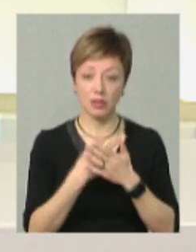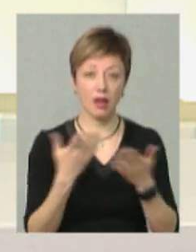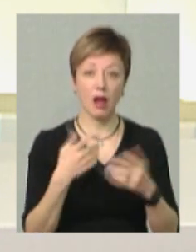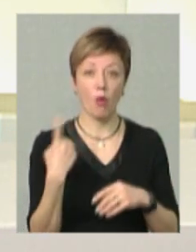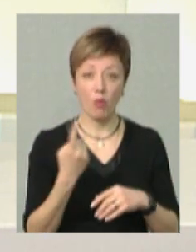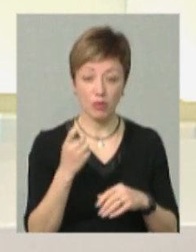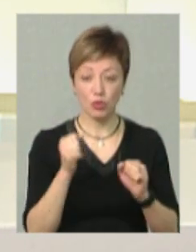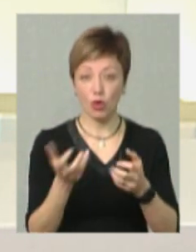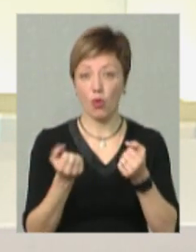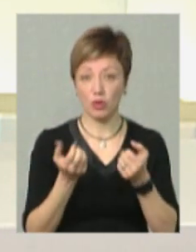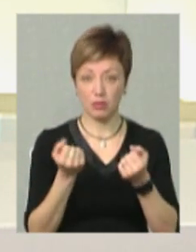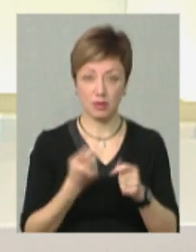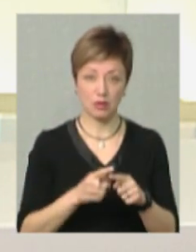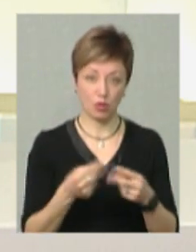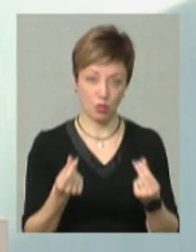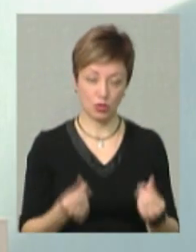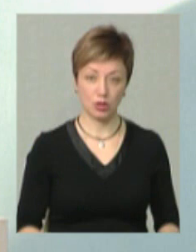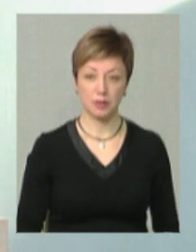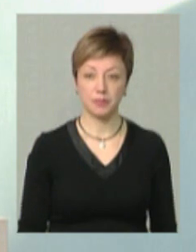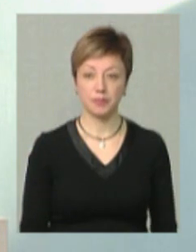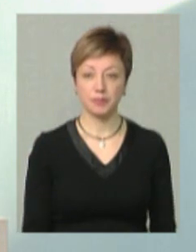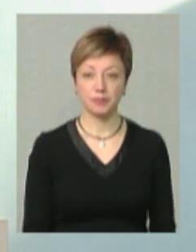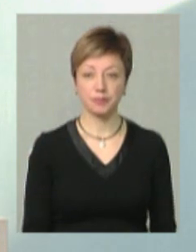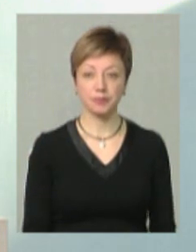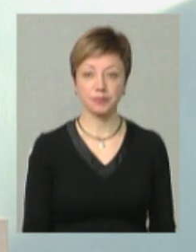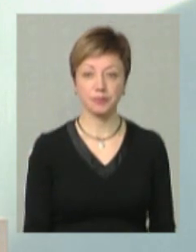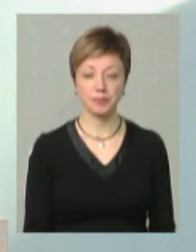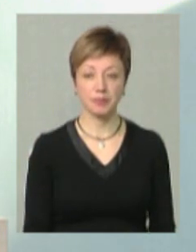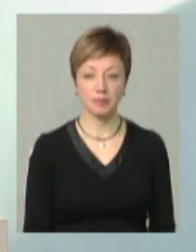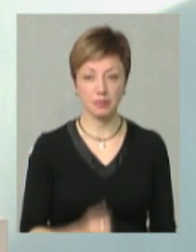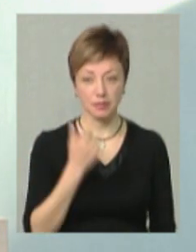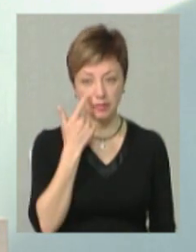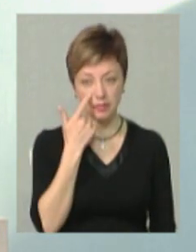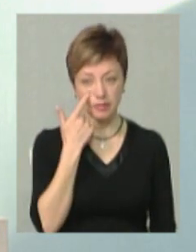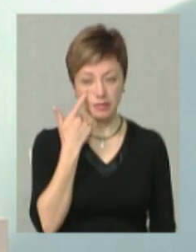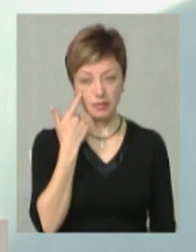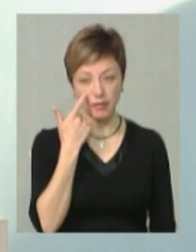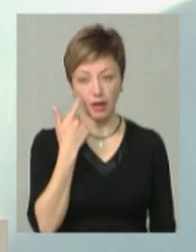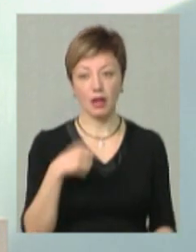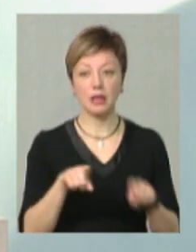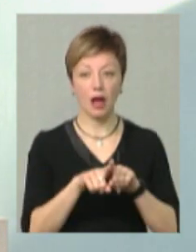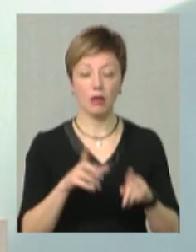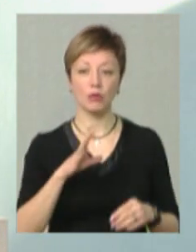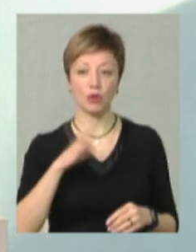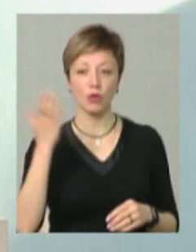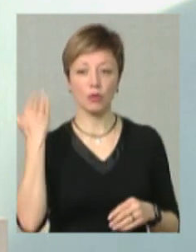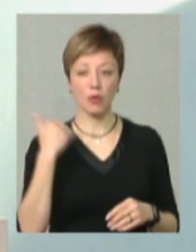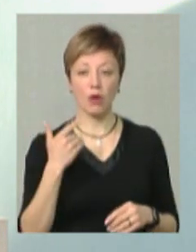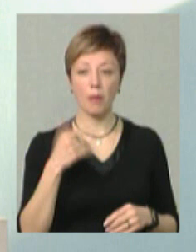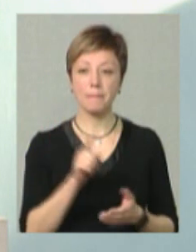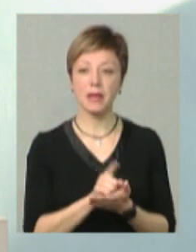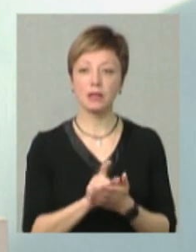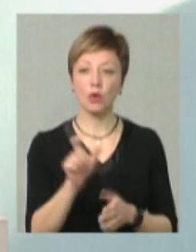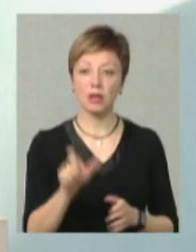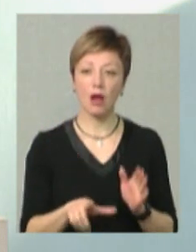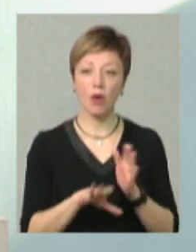якій ти області, ти зможеш ці кошти отримати. На картку. Власне, так і було колись, коли пенсіонер